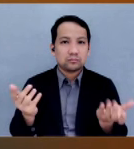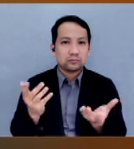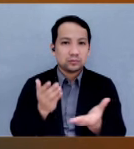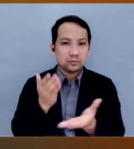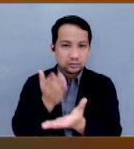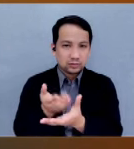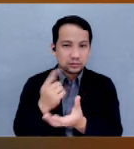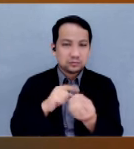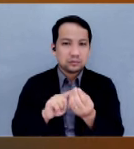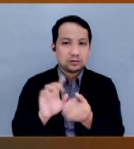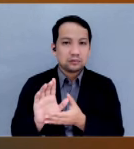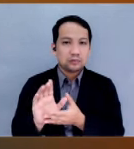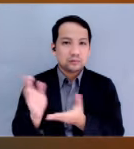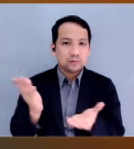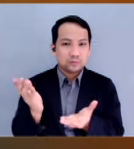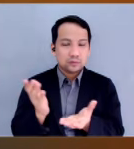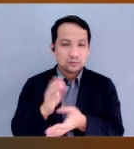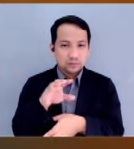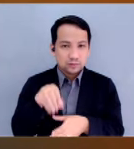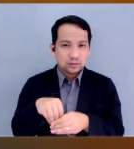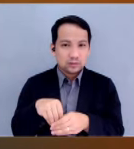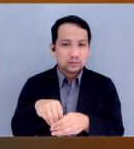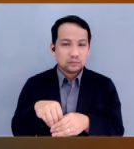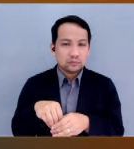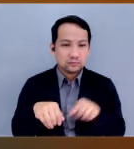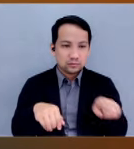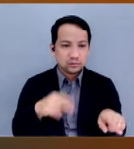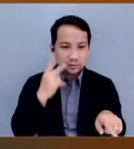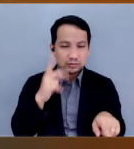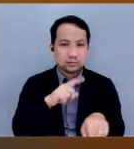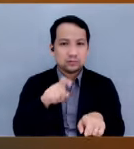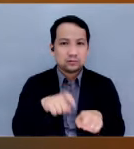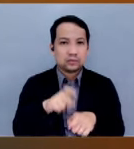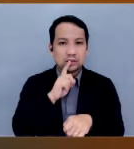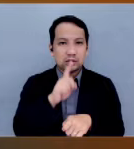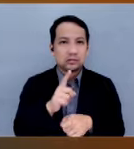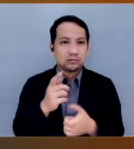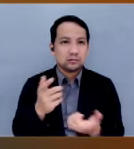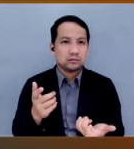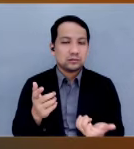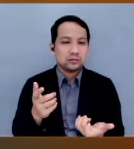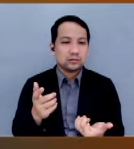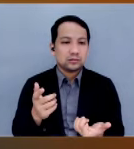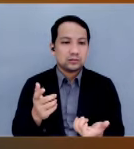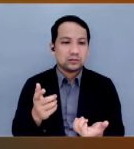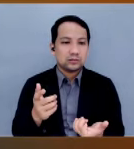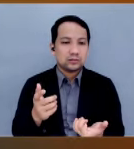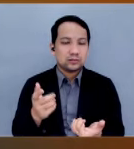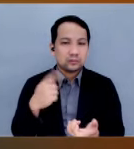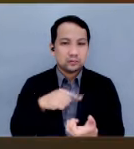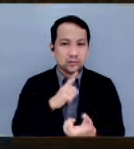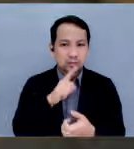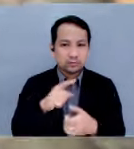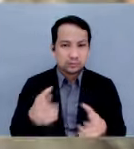sa kung asan siya. Tapos doon po naabutan po namin yung aso ko na nakasako na